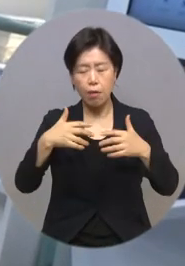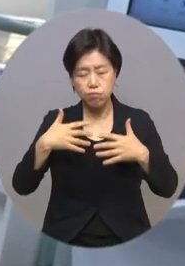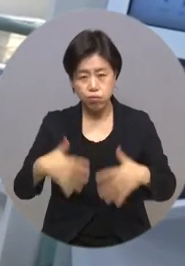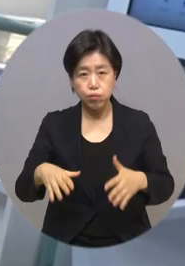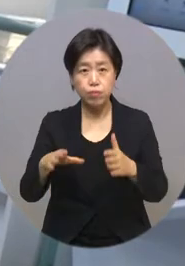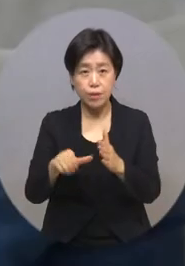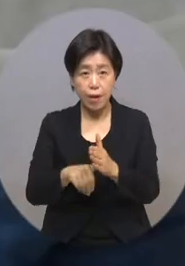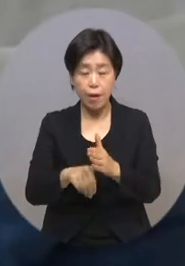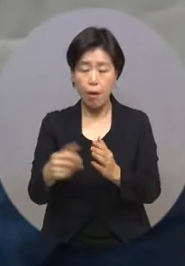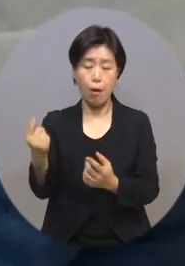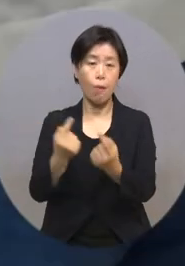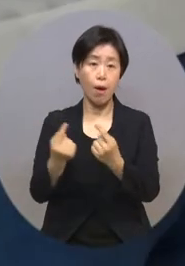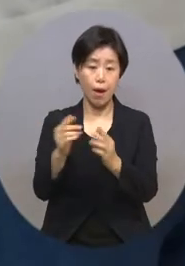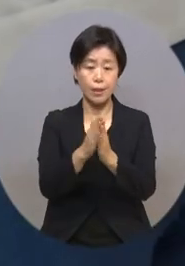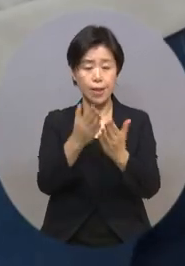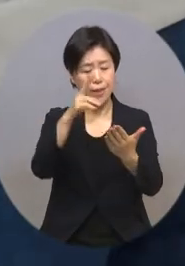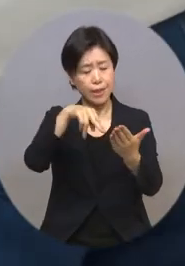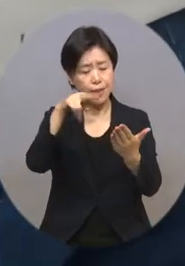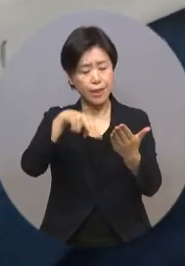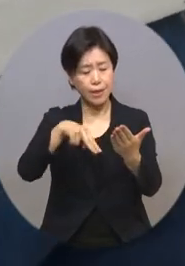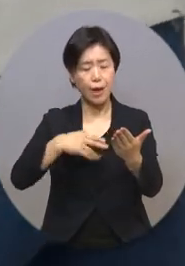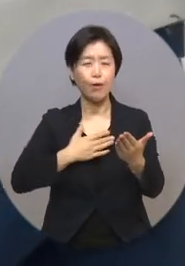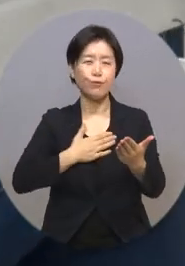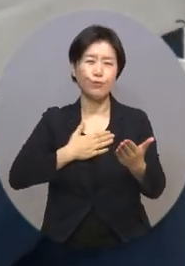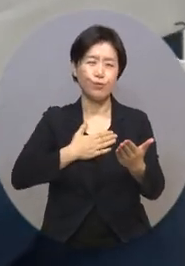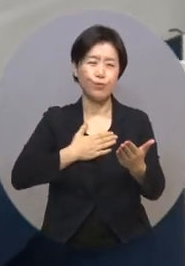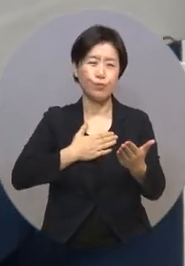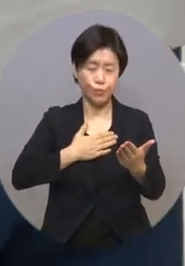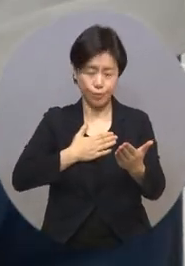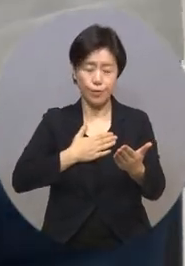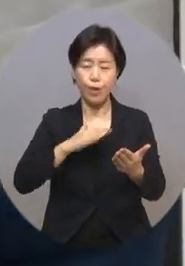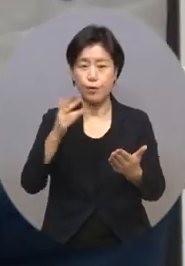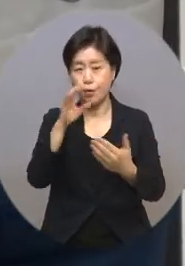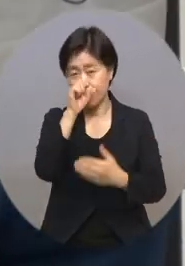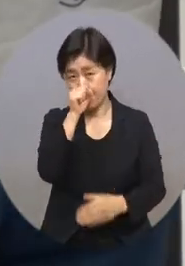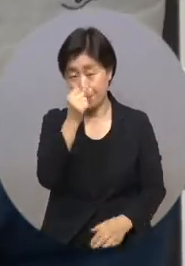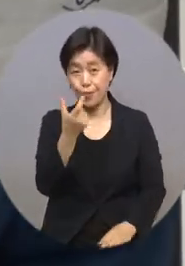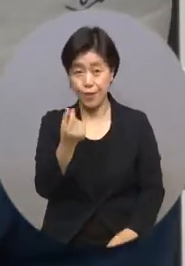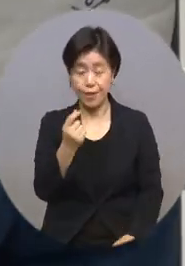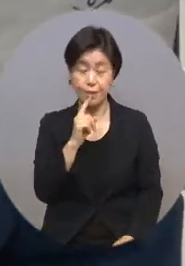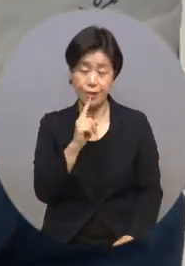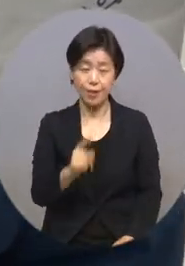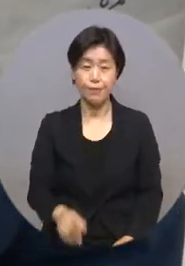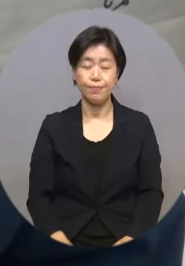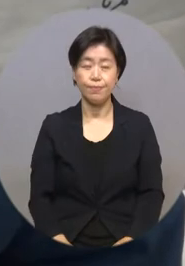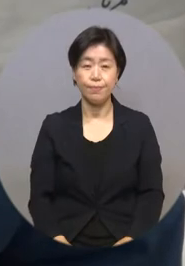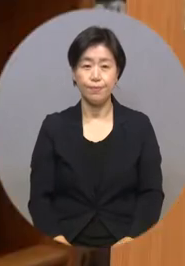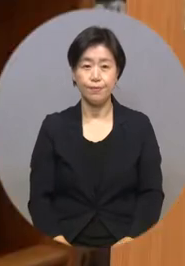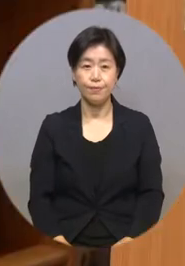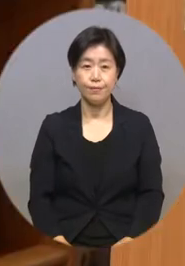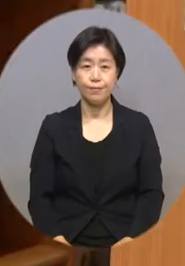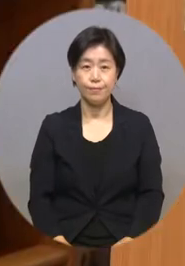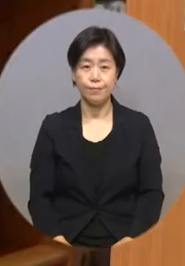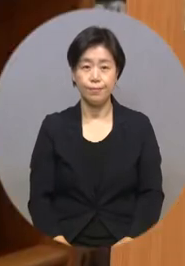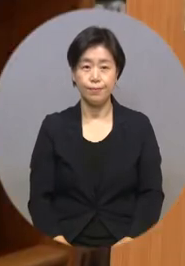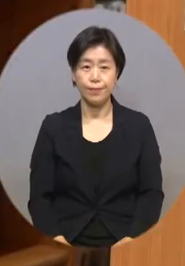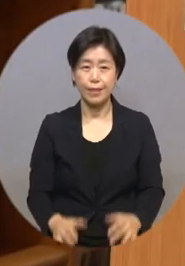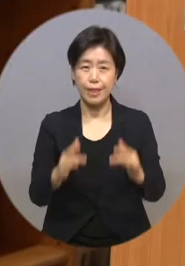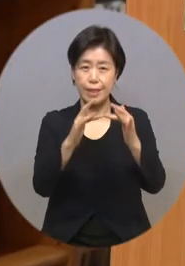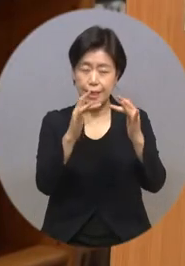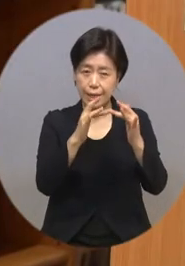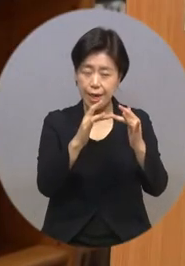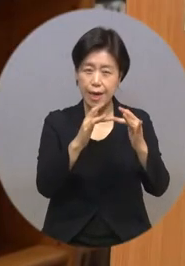읽는 즐거움을 통해 위로받고 독서 문화가 확산되는 계기가 되길 바란다고 바람을 전했습니다. 디지털